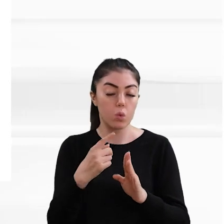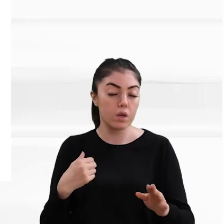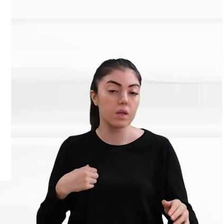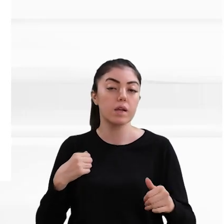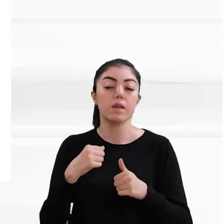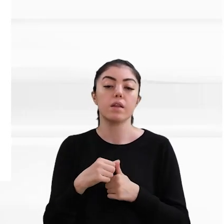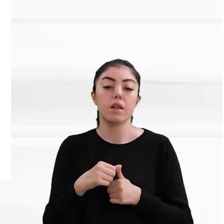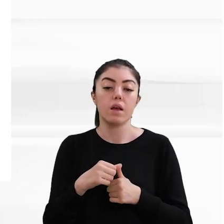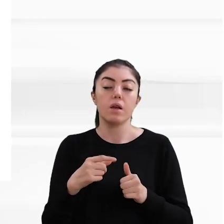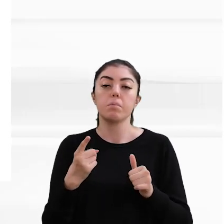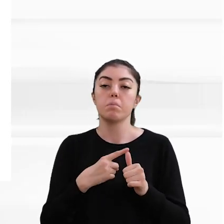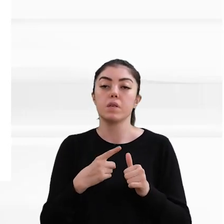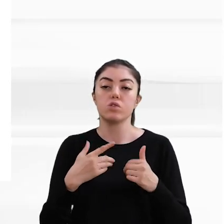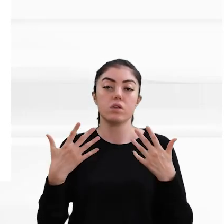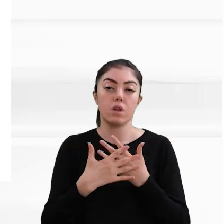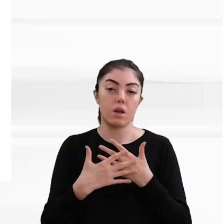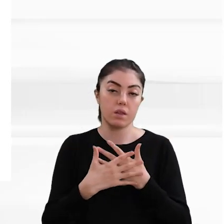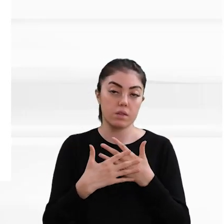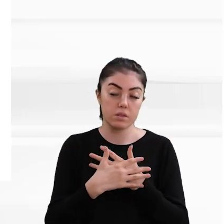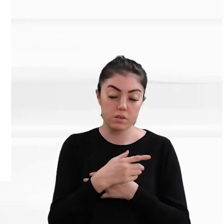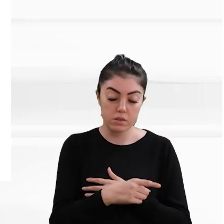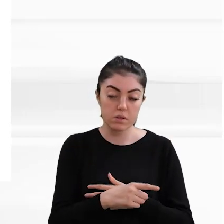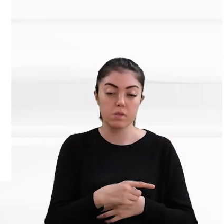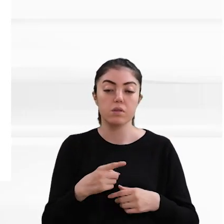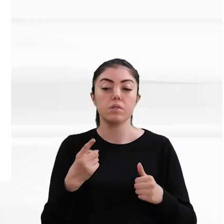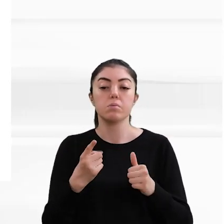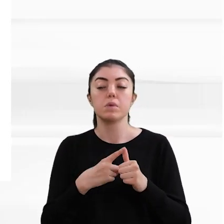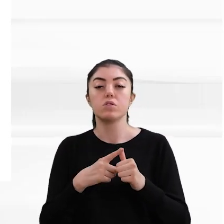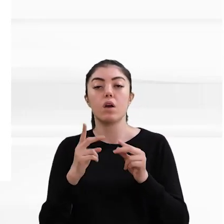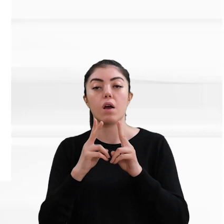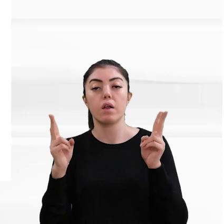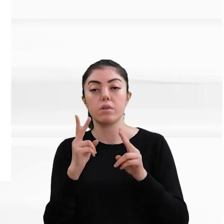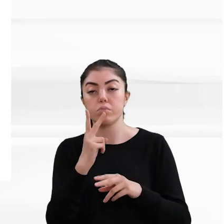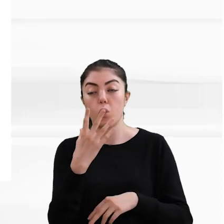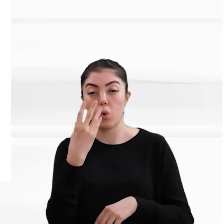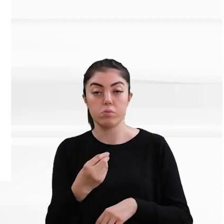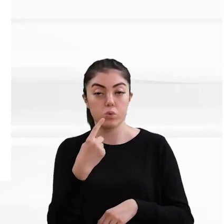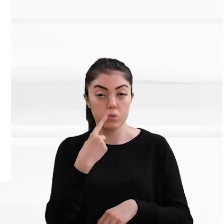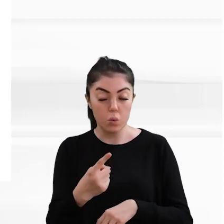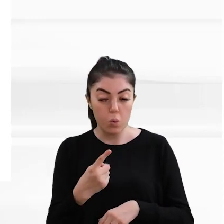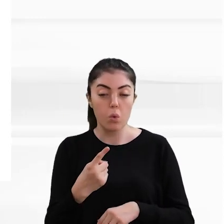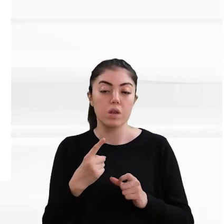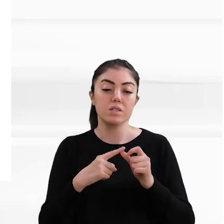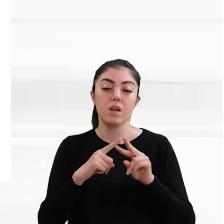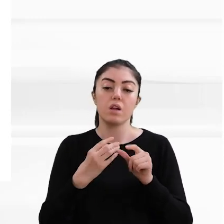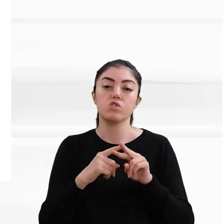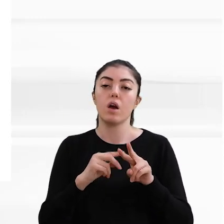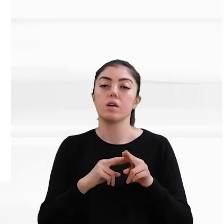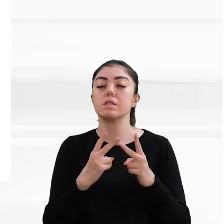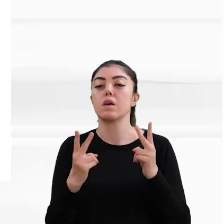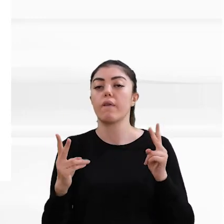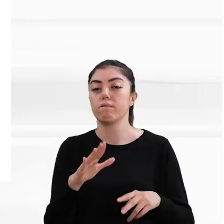Yine simetriğinde yine birinci karanlık saçak, birinci aydınlık saçak olacak